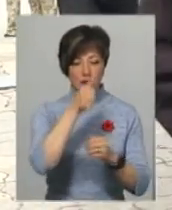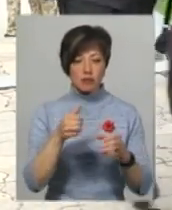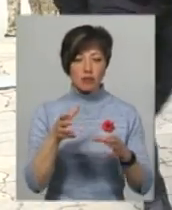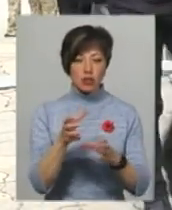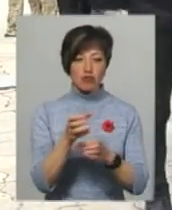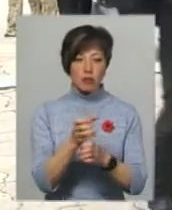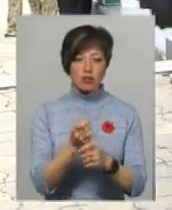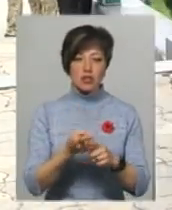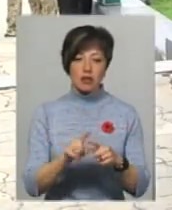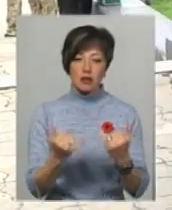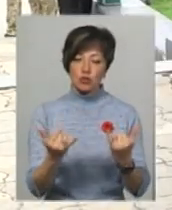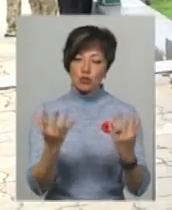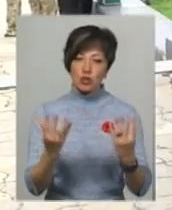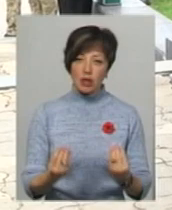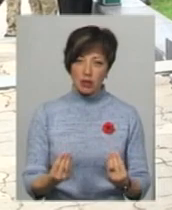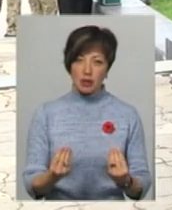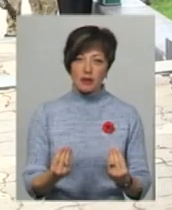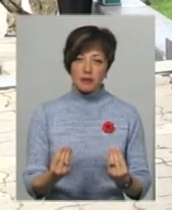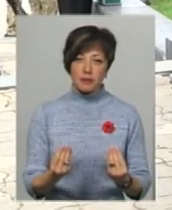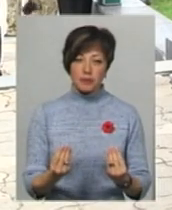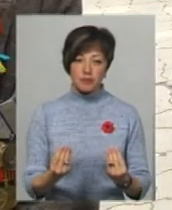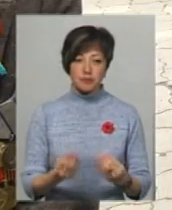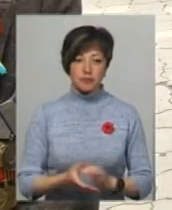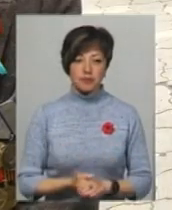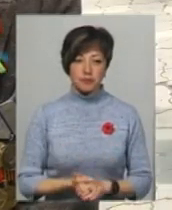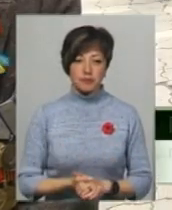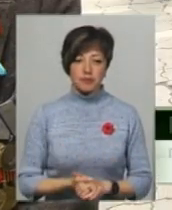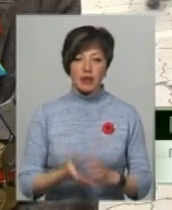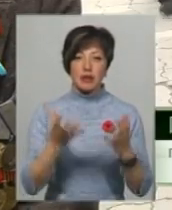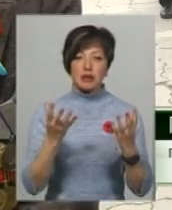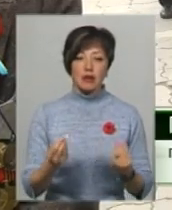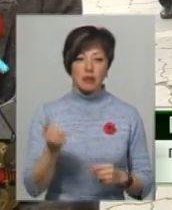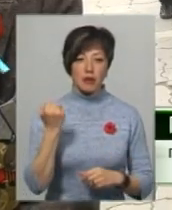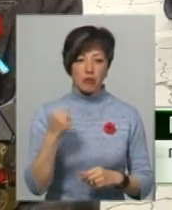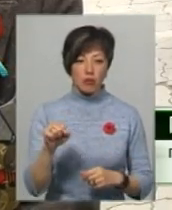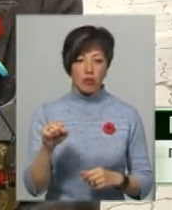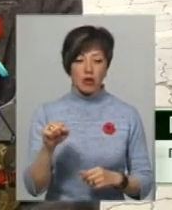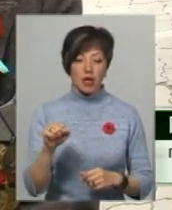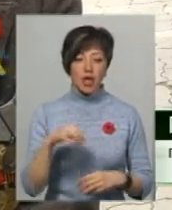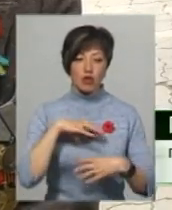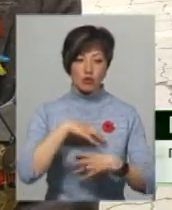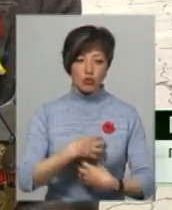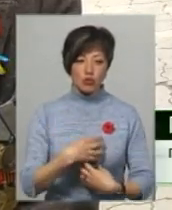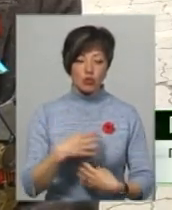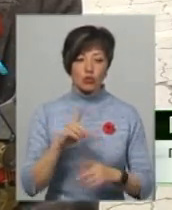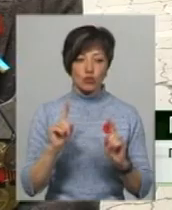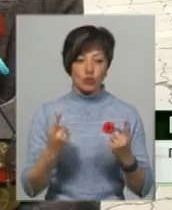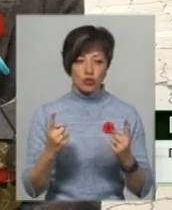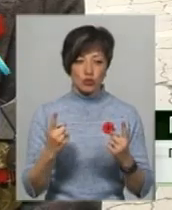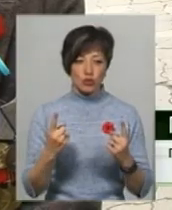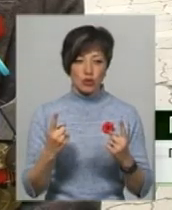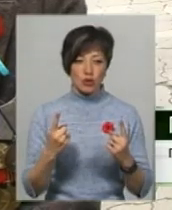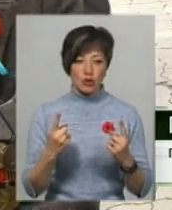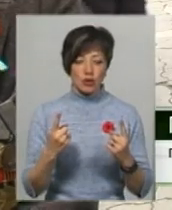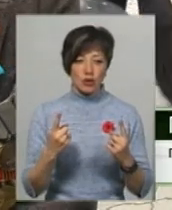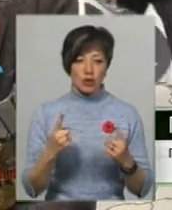і менше. Це на сьогоднішній день. День перемоги – воно і смуток, тому що